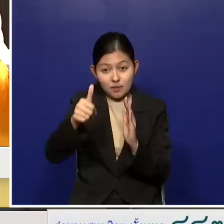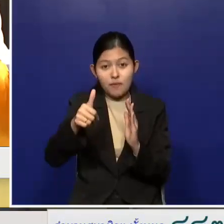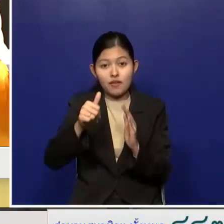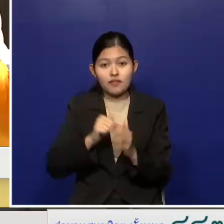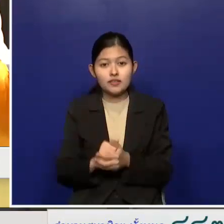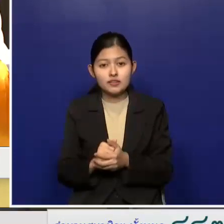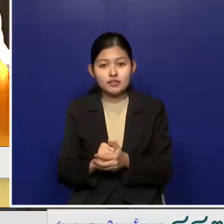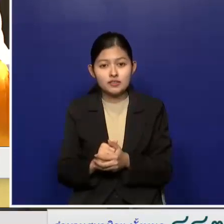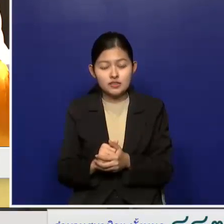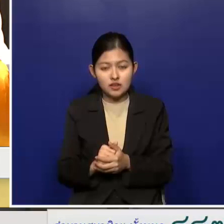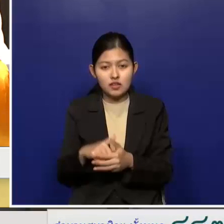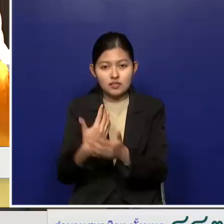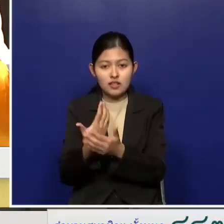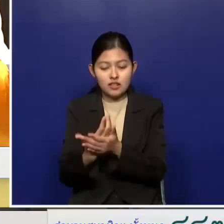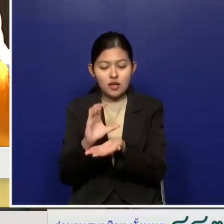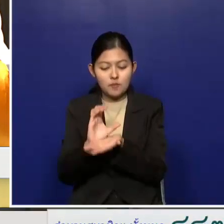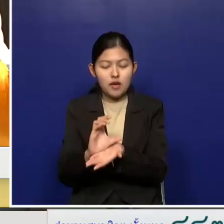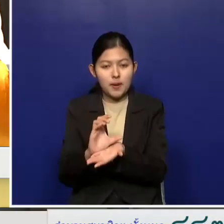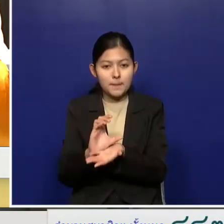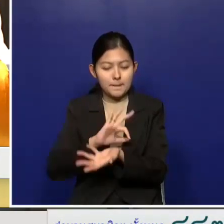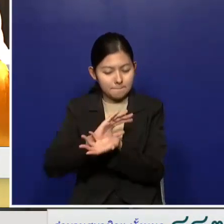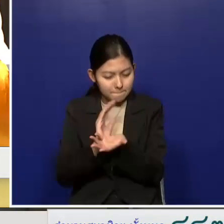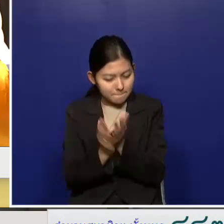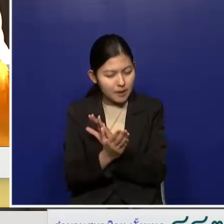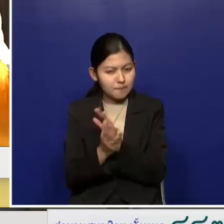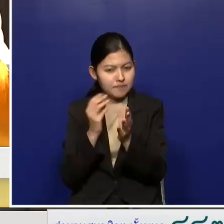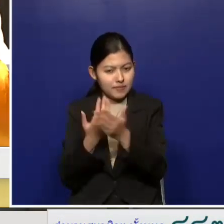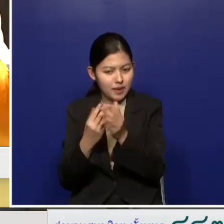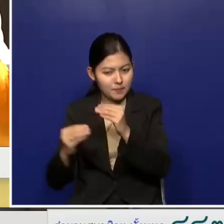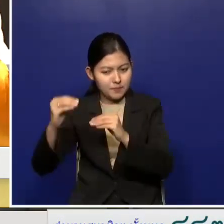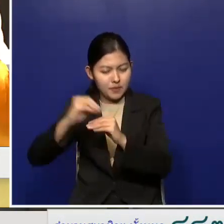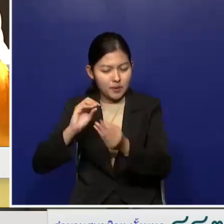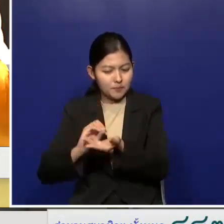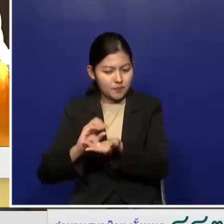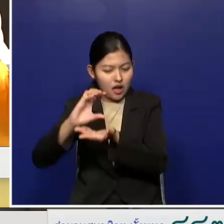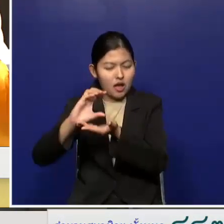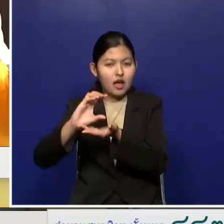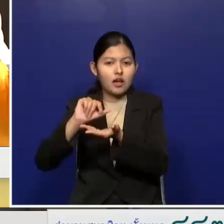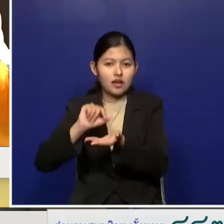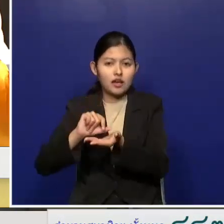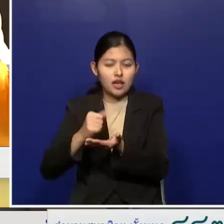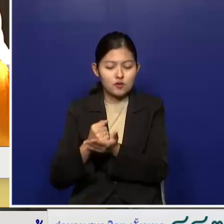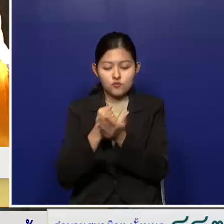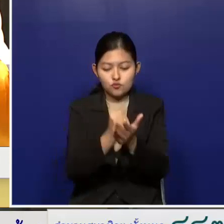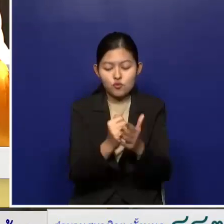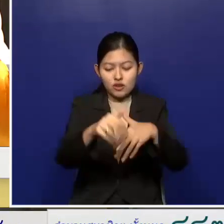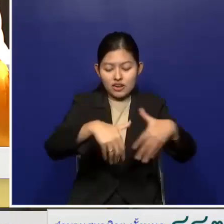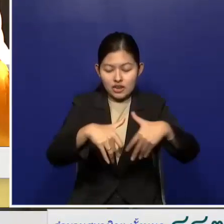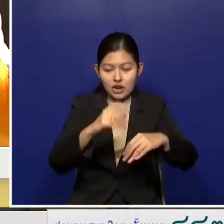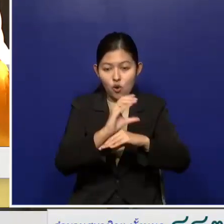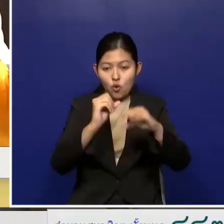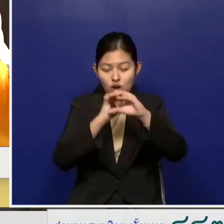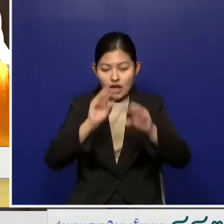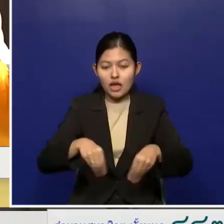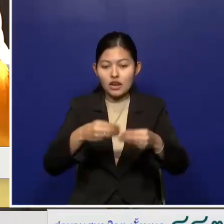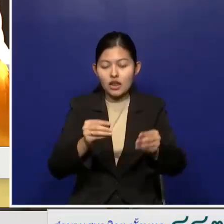รที่จะปรับงบประมาณของกรมทรัพยากรน้ำบาดาลนะคะเพิ่มงบประมาณให้เขาเพื่อที่จะให้เขาเนี่ยมาช่วยเหลือมาทำโครงการแบบนี้ให้กับ